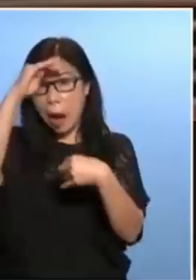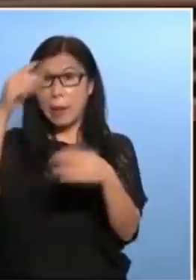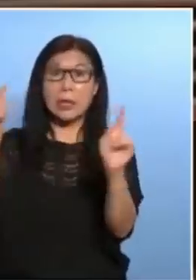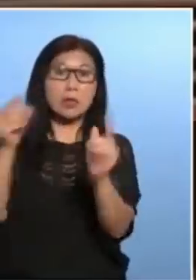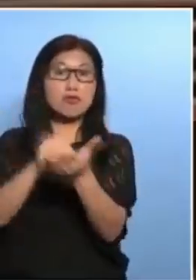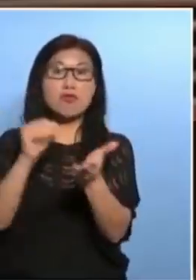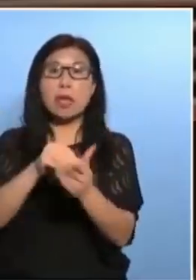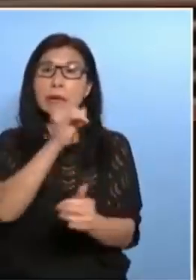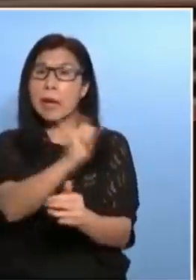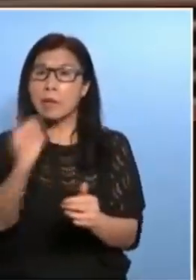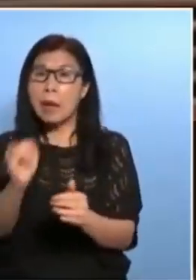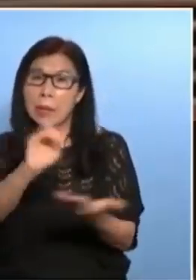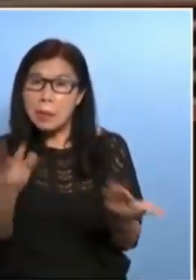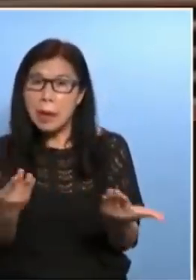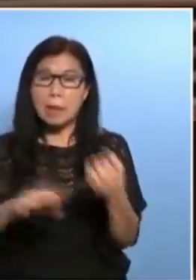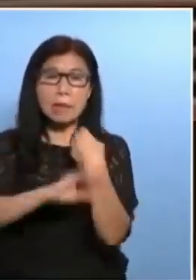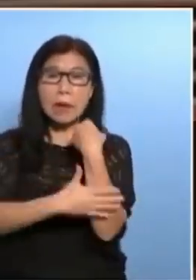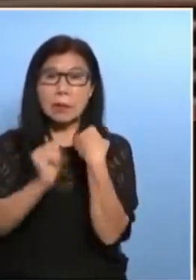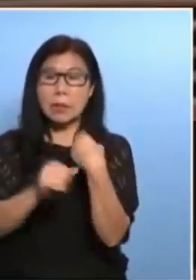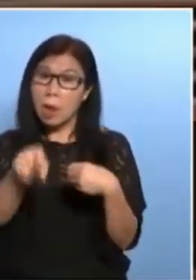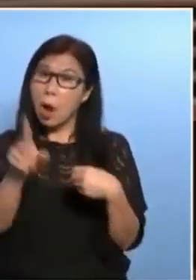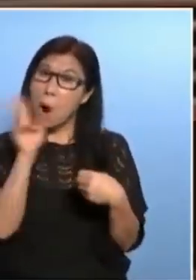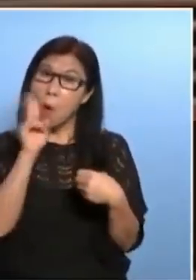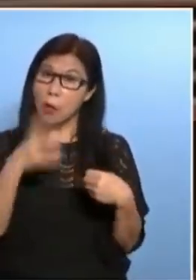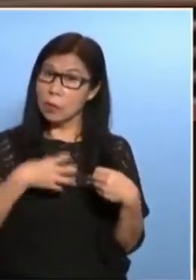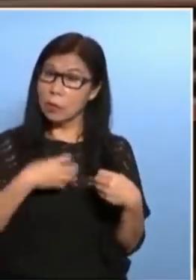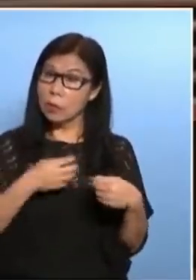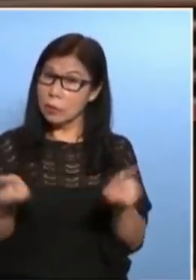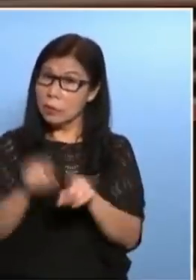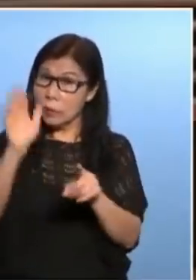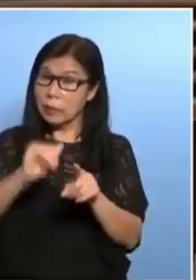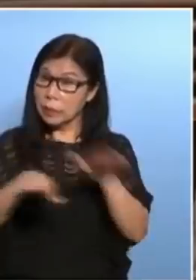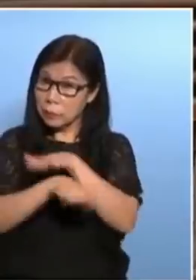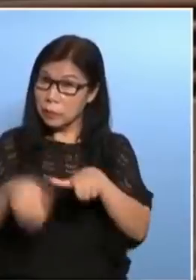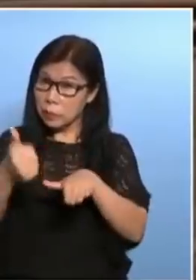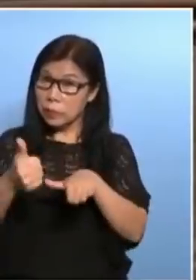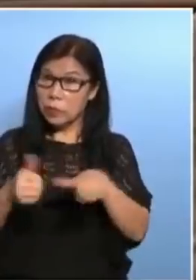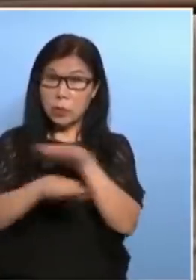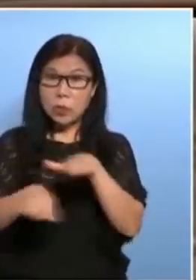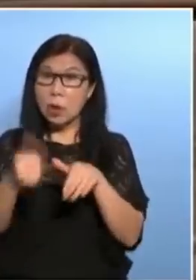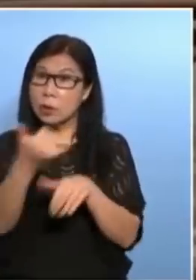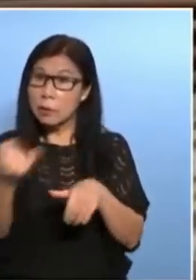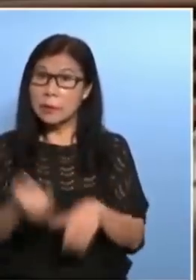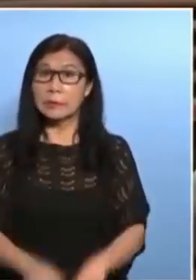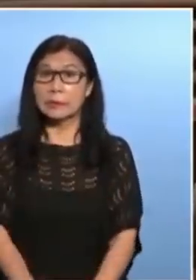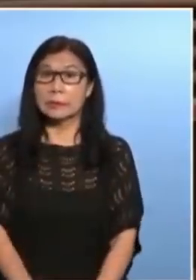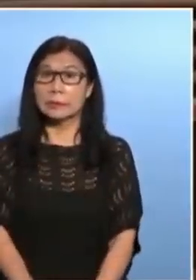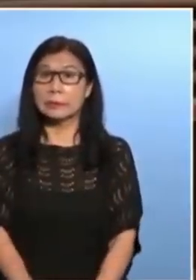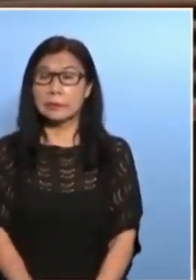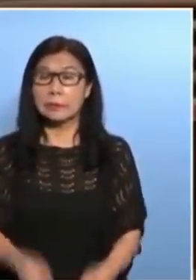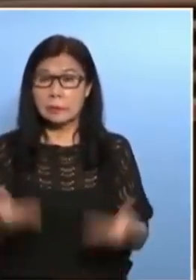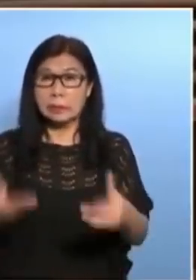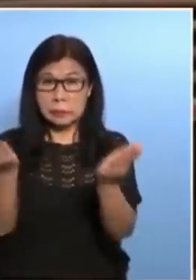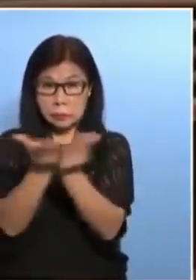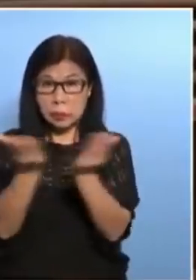斷的時候，主席，難道你覺得這件事是真的穩妥、真的安全嗎？而事